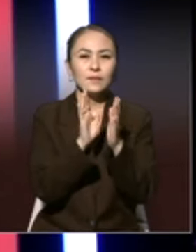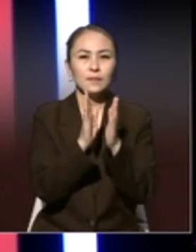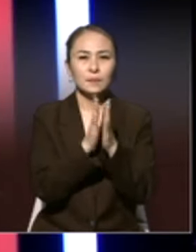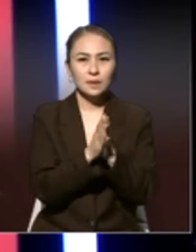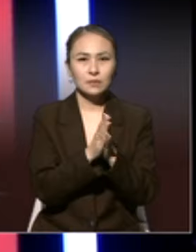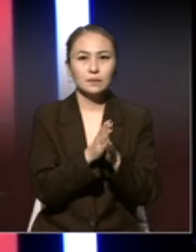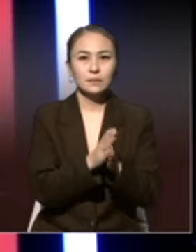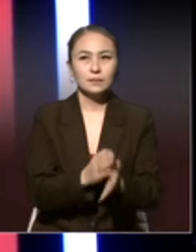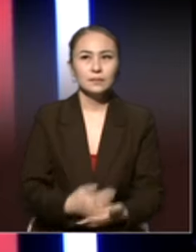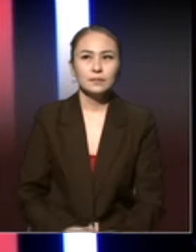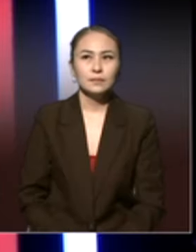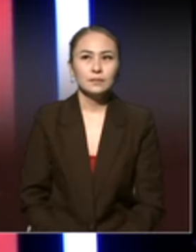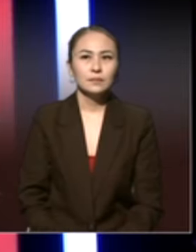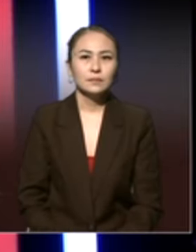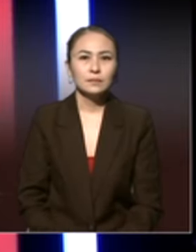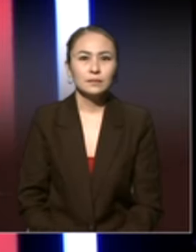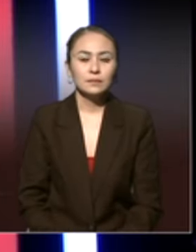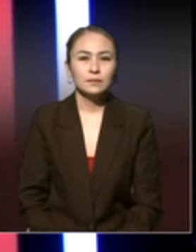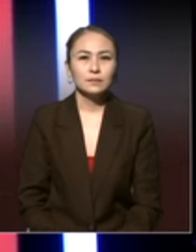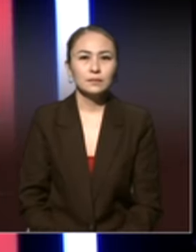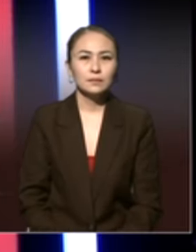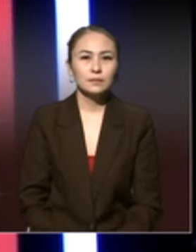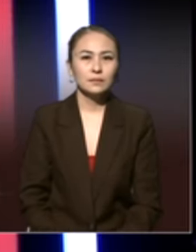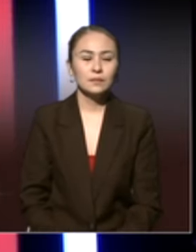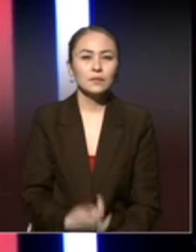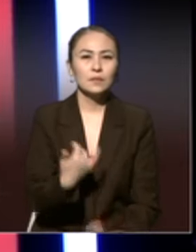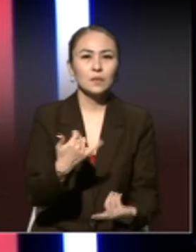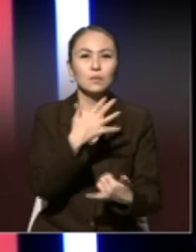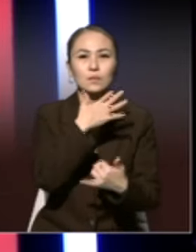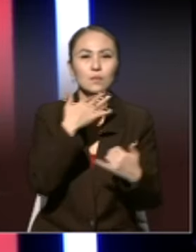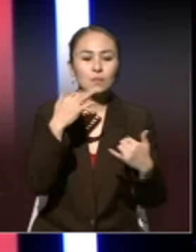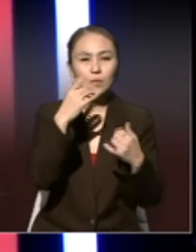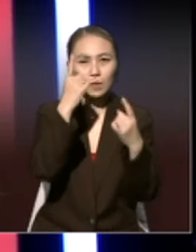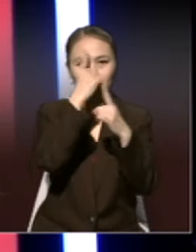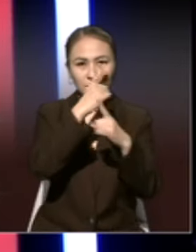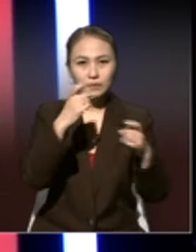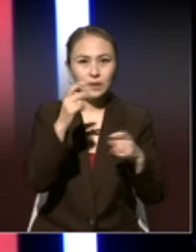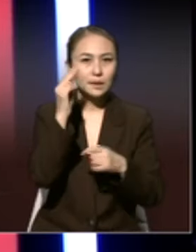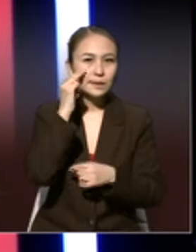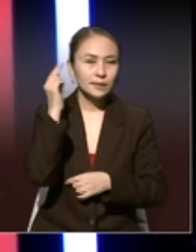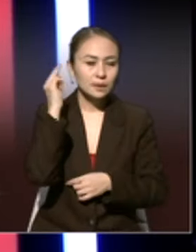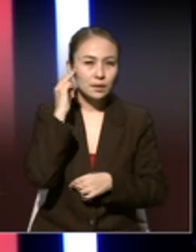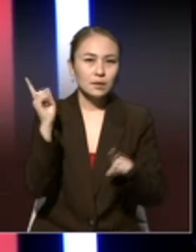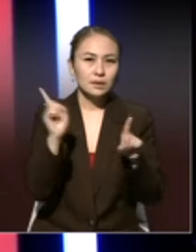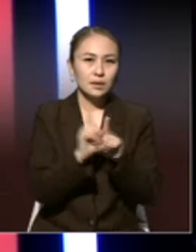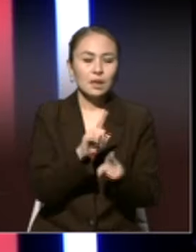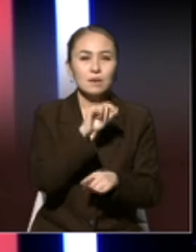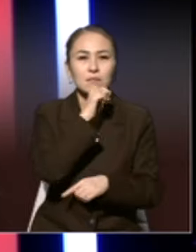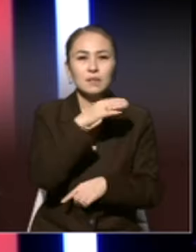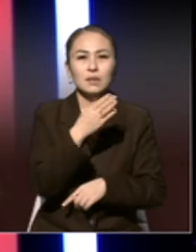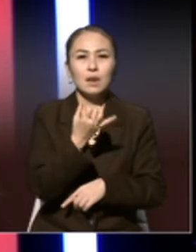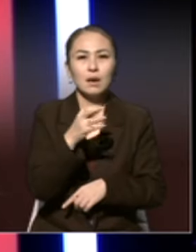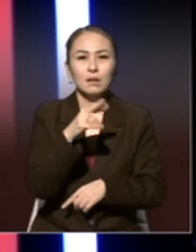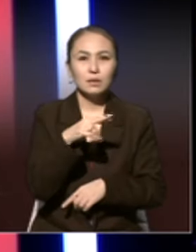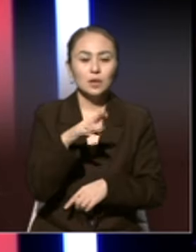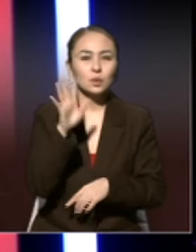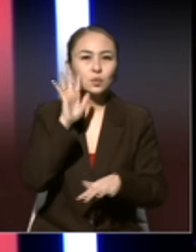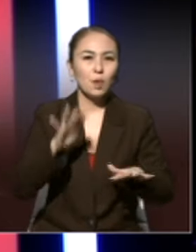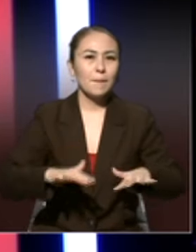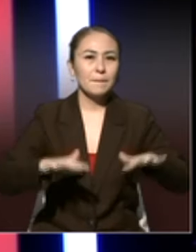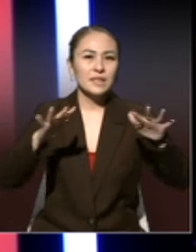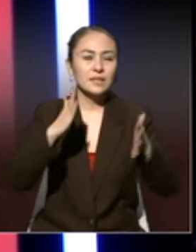сұраймыз. Жақсы ма? Жалпы қазір көптеген дамыған елдерде, мысалға Қытайда да, я, Таиландта да жалпы су